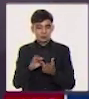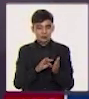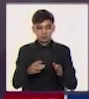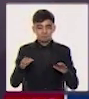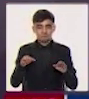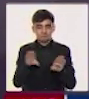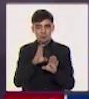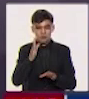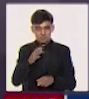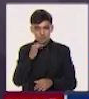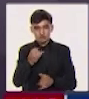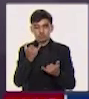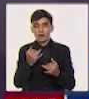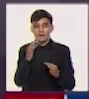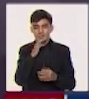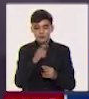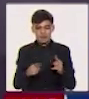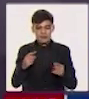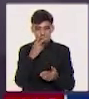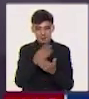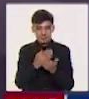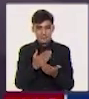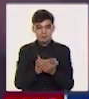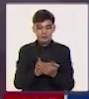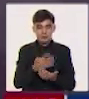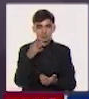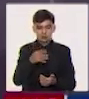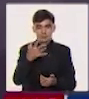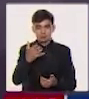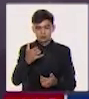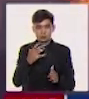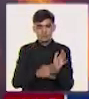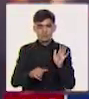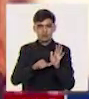енгізіледі. Қазіргі бұл уақытта бұл көрсеткіш 4596 адам.